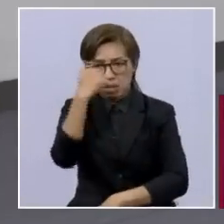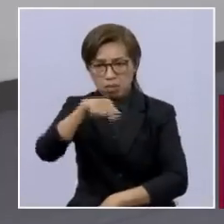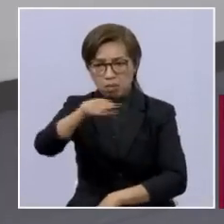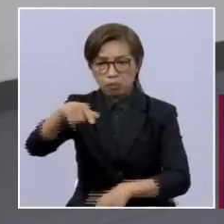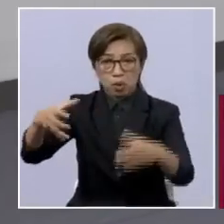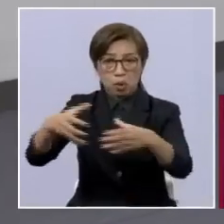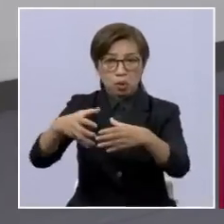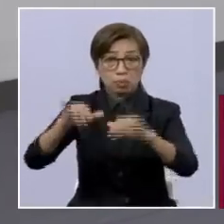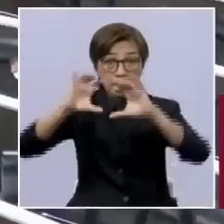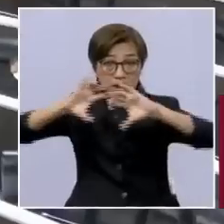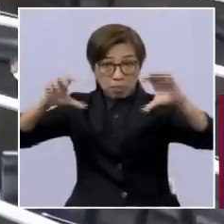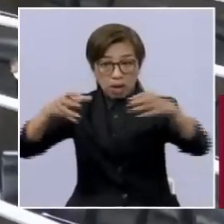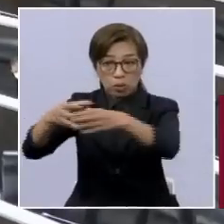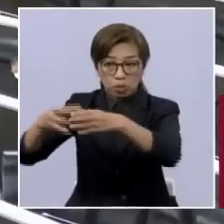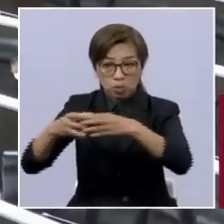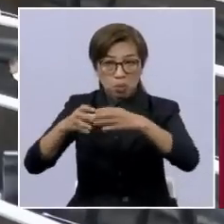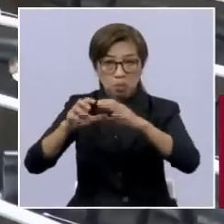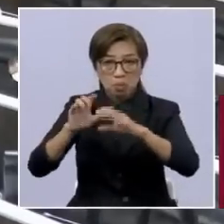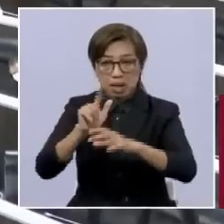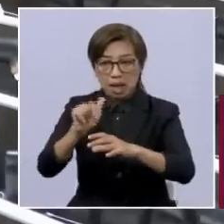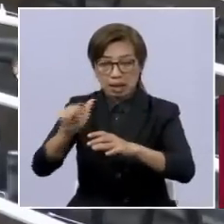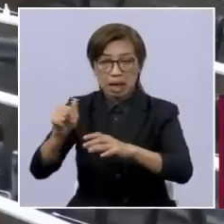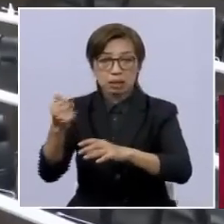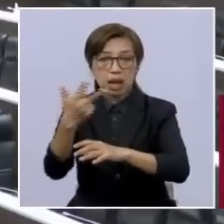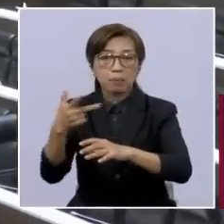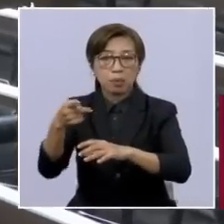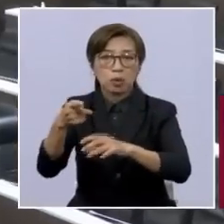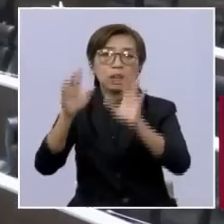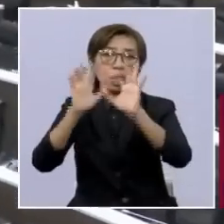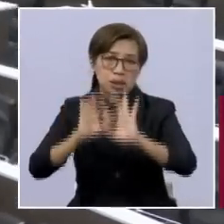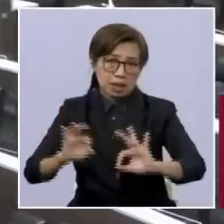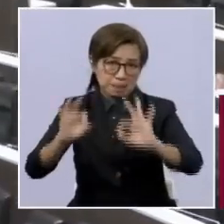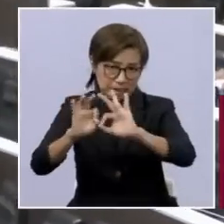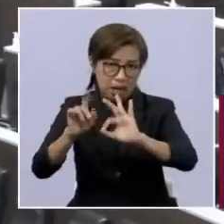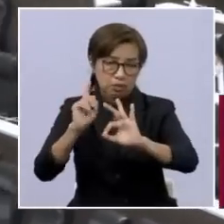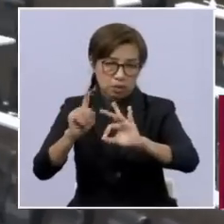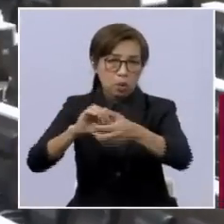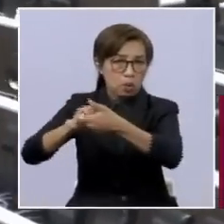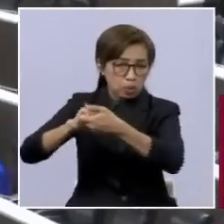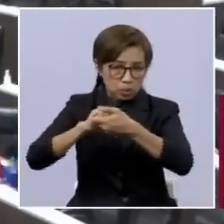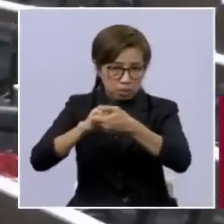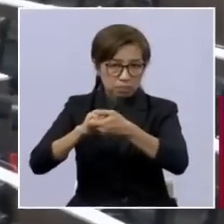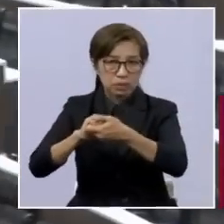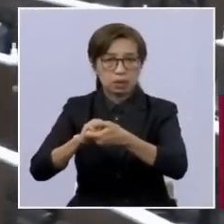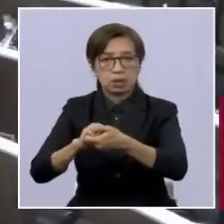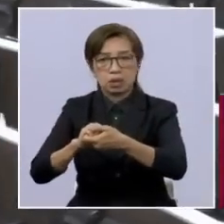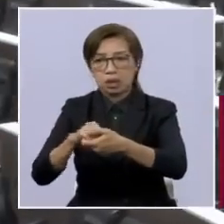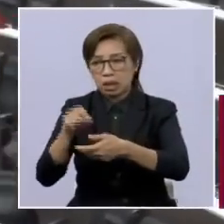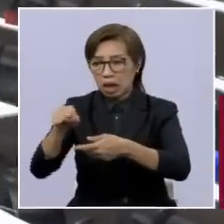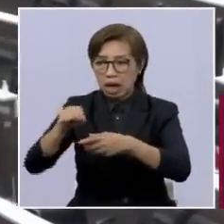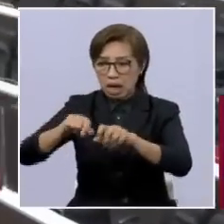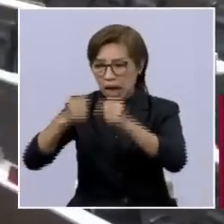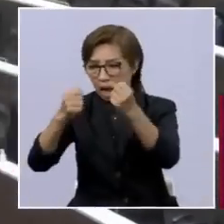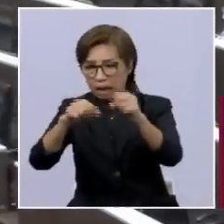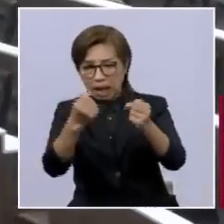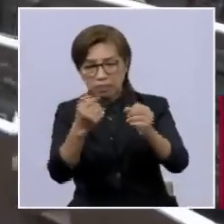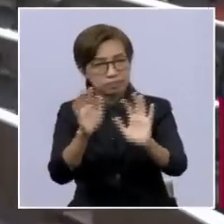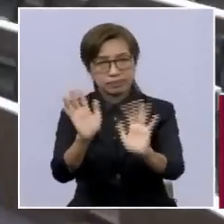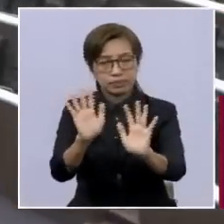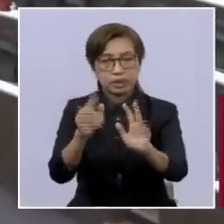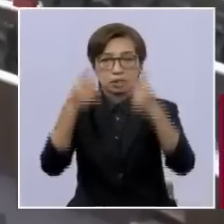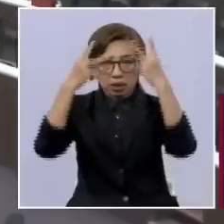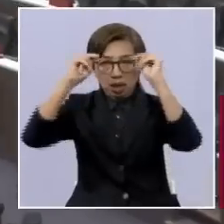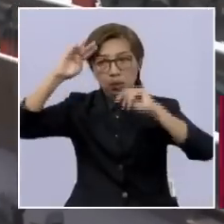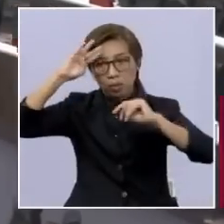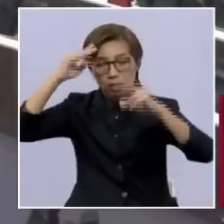พรรคใดพรรคหนึ่งไม่ได้ค่ะคือยังต้องการเสียงของกันและกันในการจัดตั้งรัฐบาลดังนั้นพลเอกประยุทธ์กับพลเอกประวิตรจะแข่งกัน